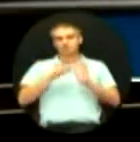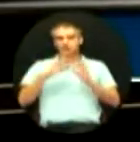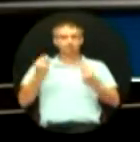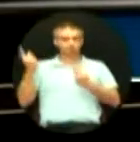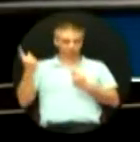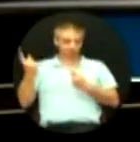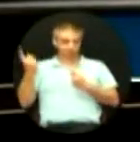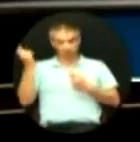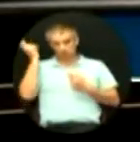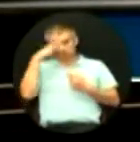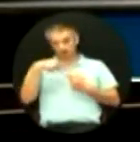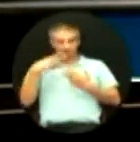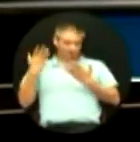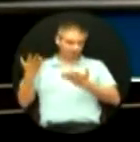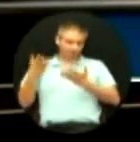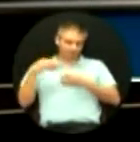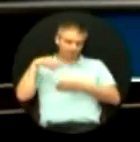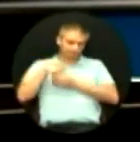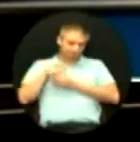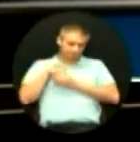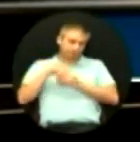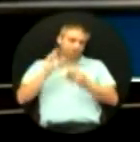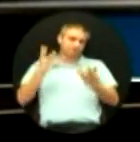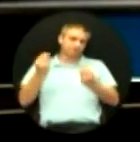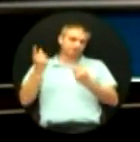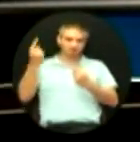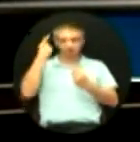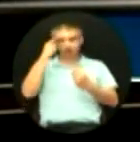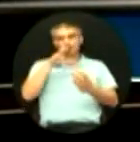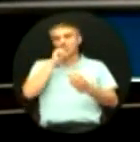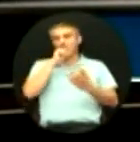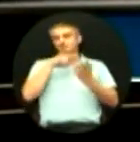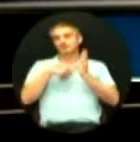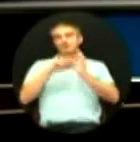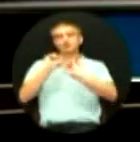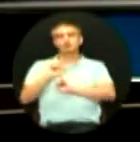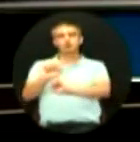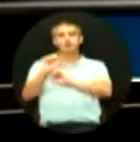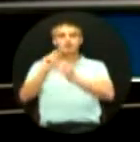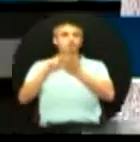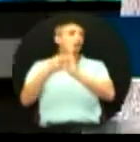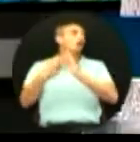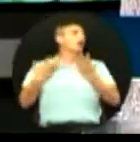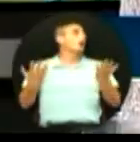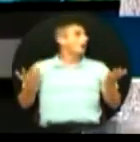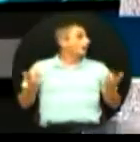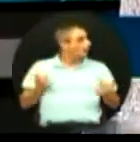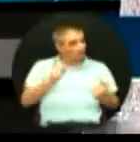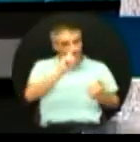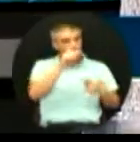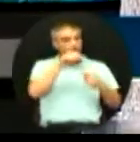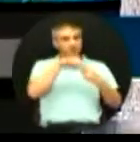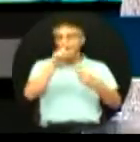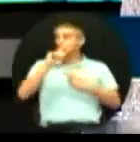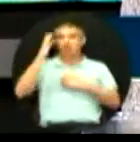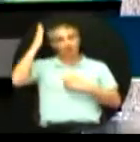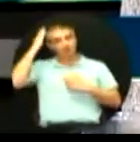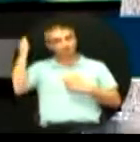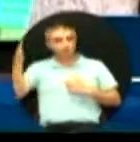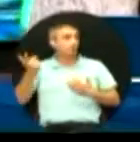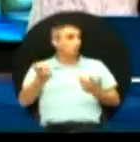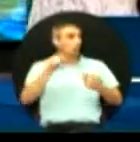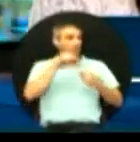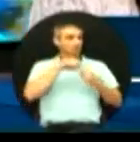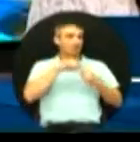הדברים שהוא מבין בחדרי חדרים, ויש את הדברים שהוא יודע לדבר לבייס הפוליטי, שהוא הולך אחרי בנט, שהוא הולך אולי זה